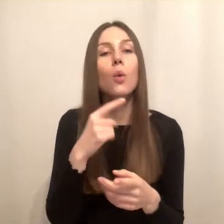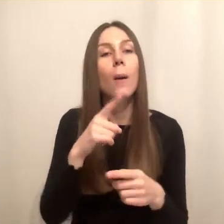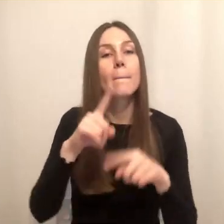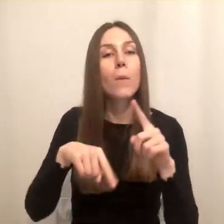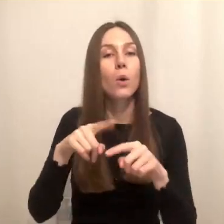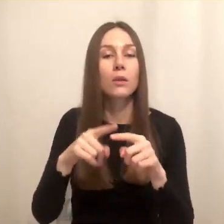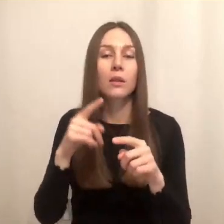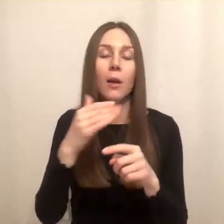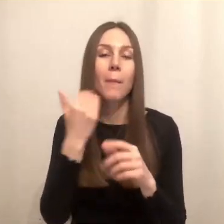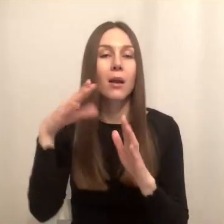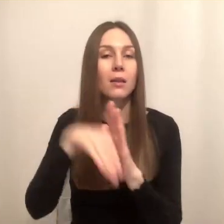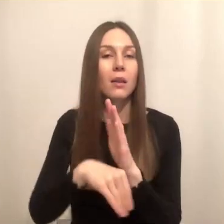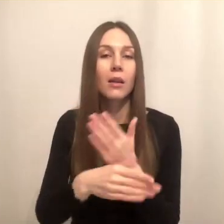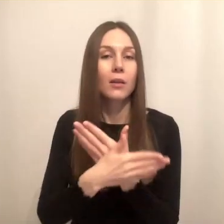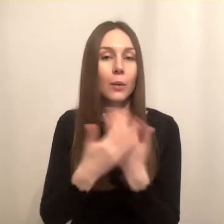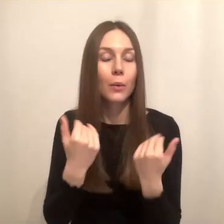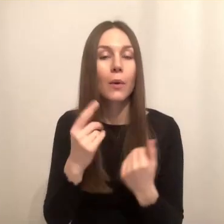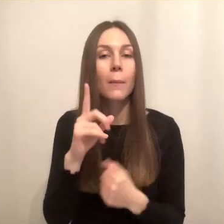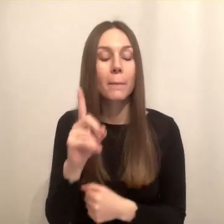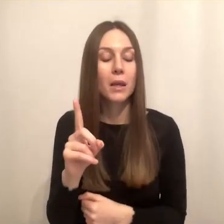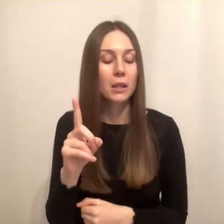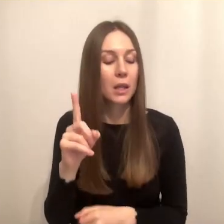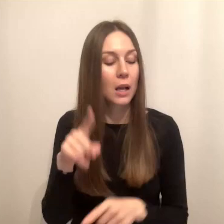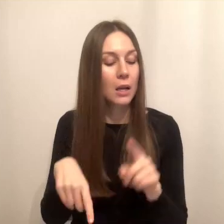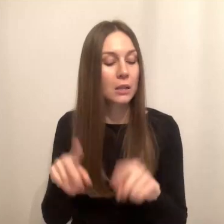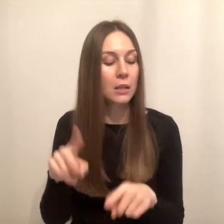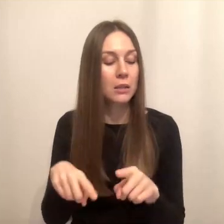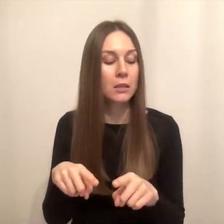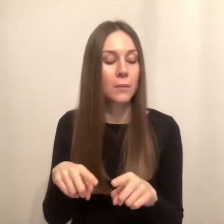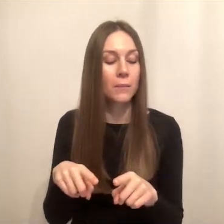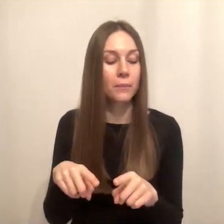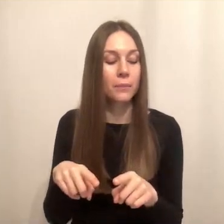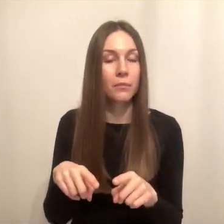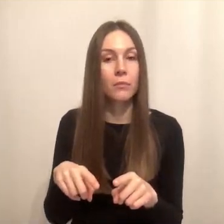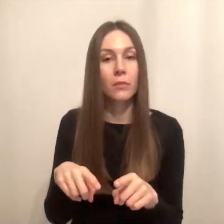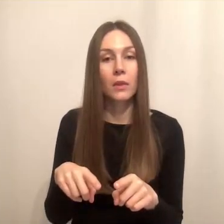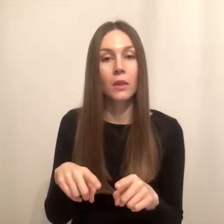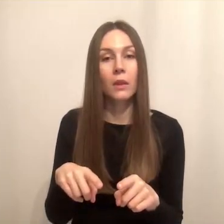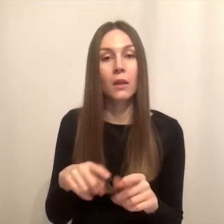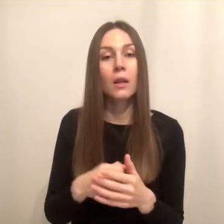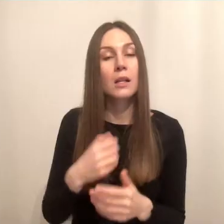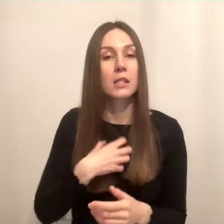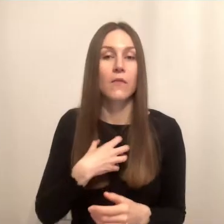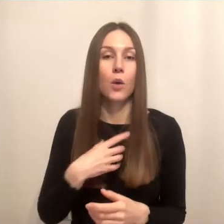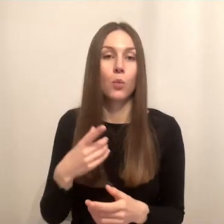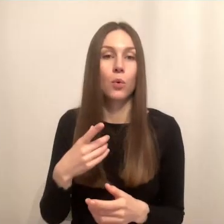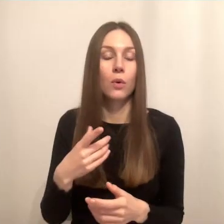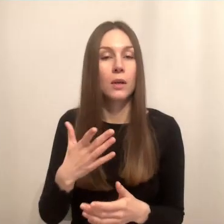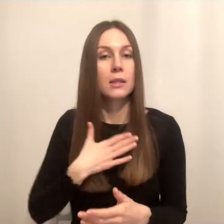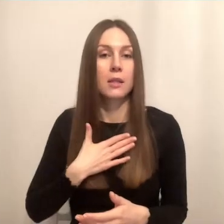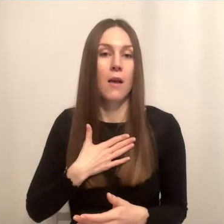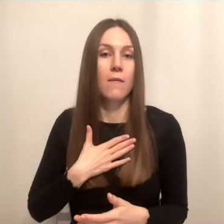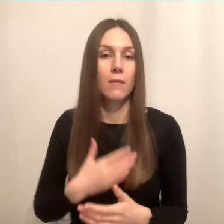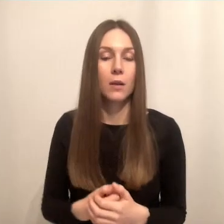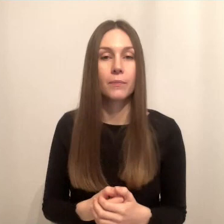kartais yra naudojamasi principų, nors ir durno svarbu savo. Ačiū. Nu, meras